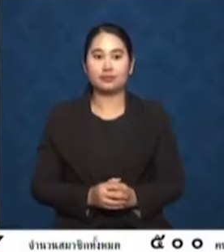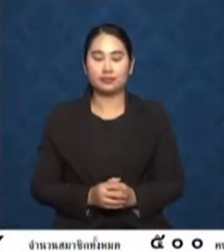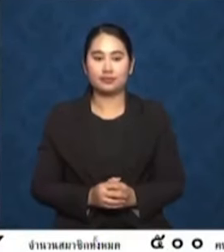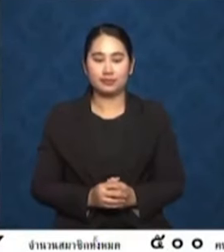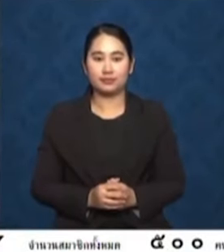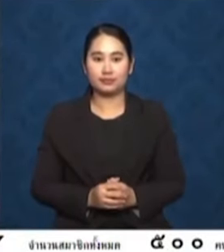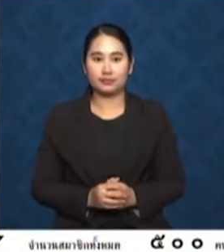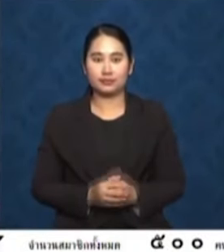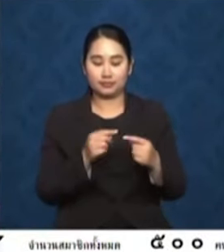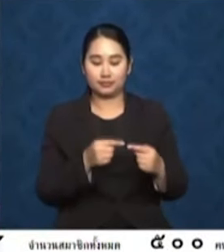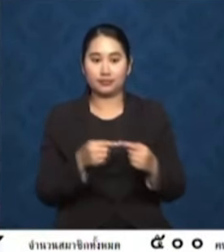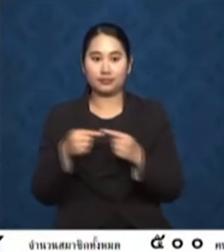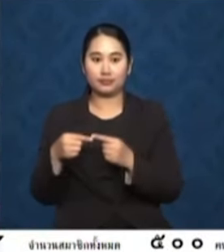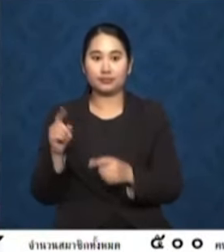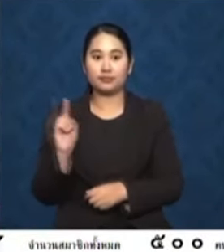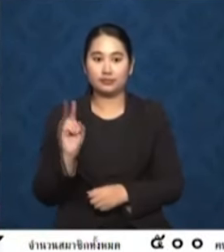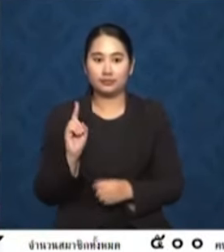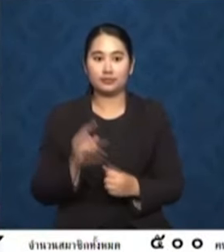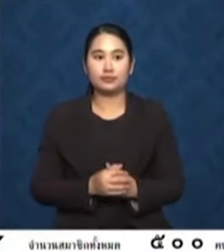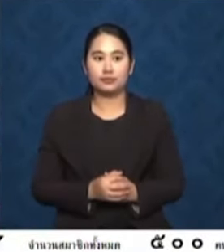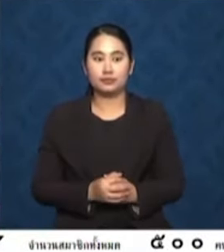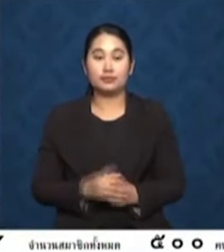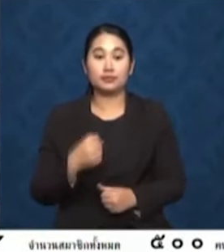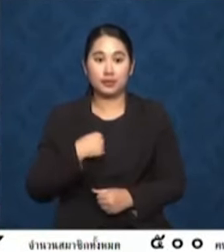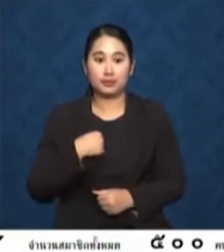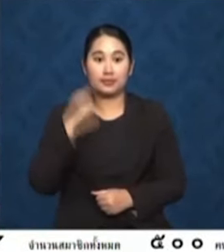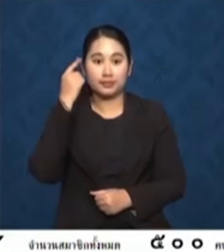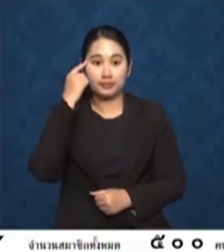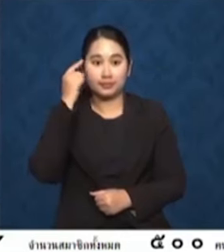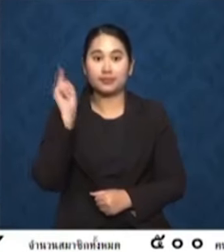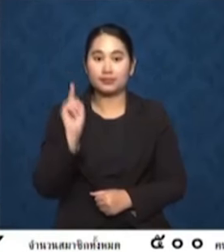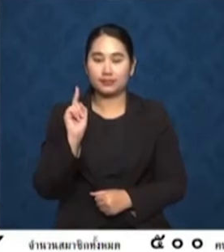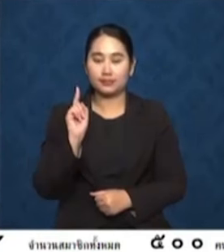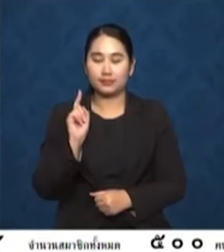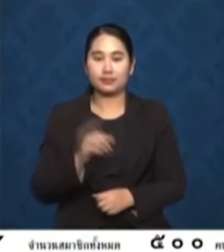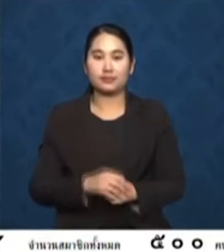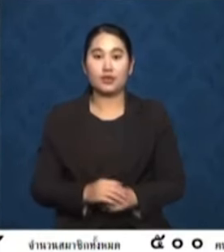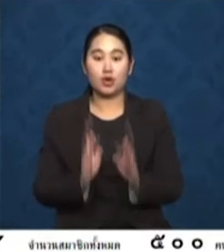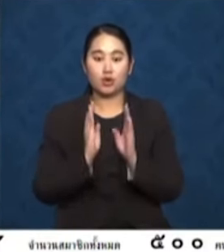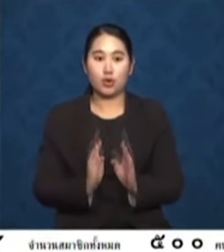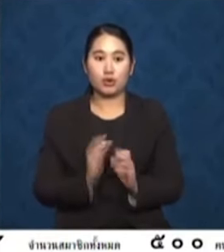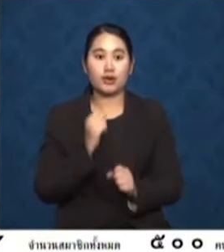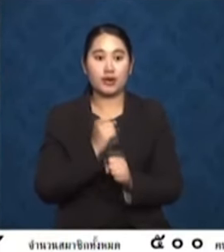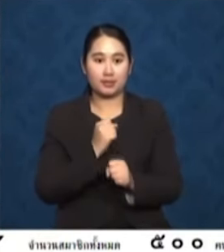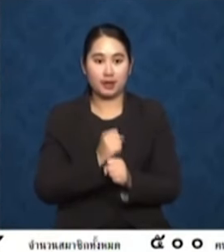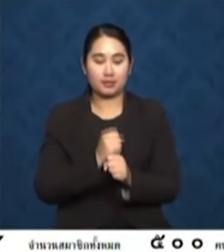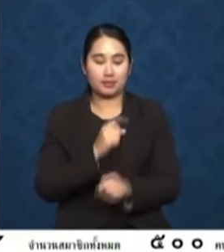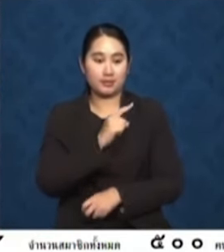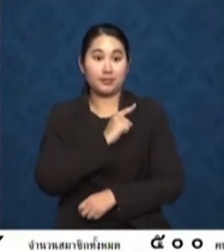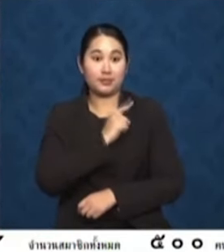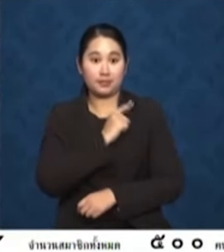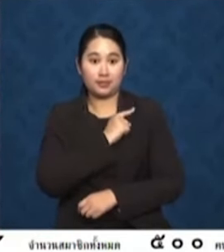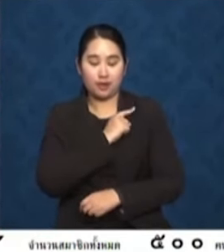ในประการถัดมากระผมเห็นว่าผู้มีหน้าที่ในการถวายความปลอด